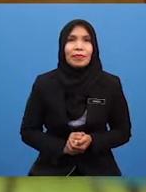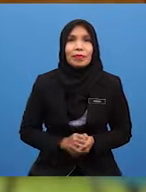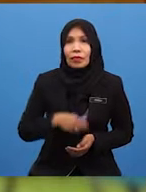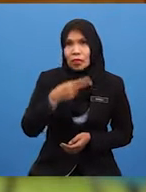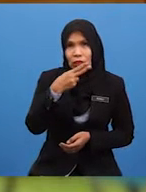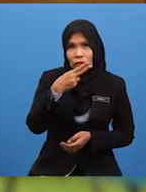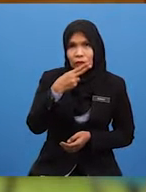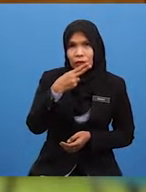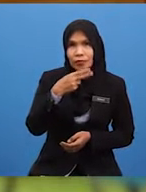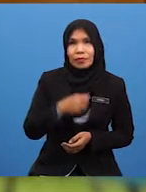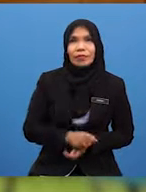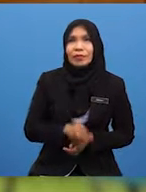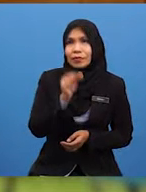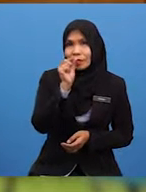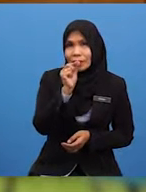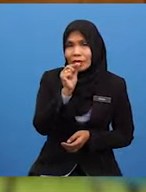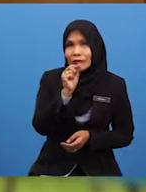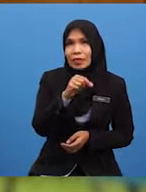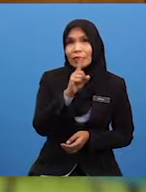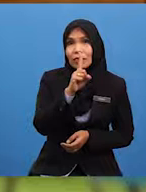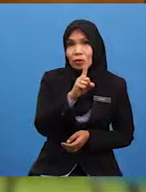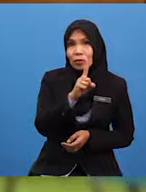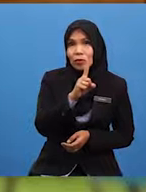H titik